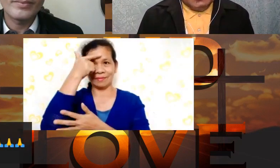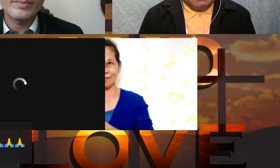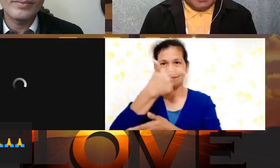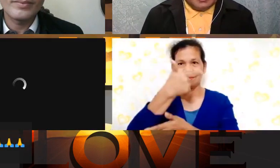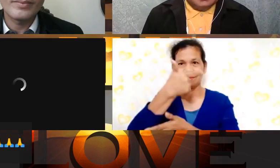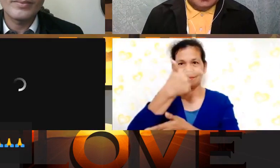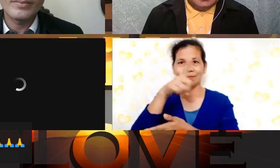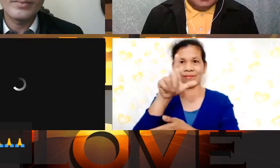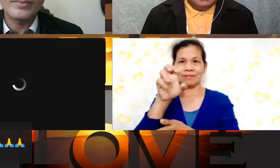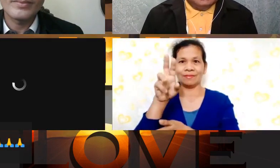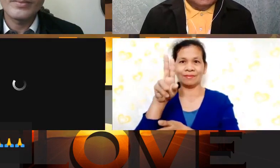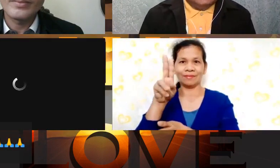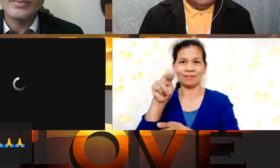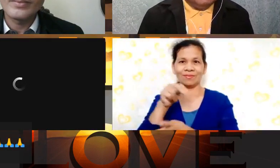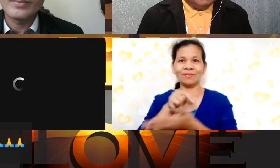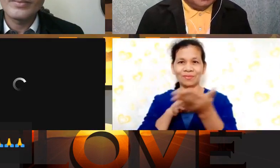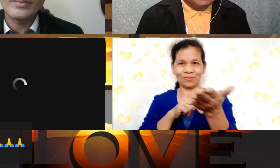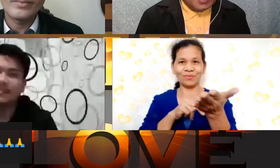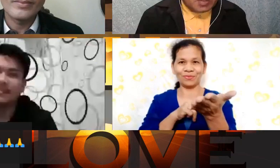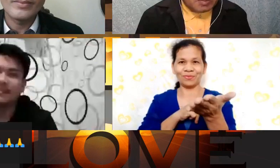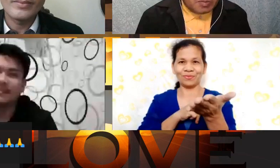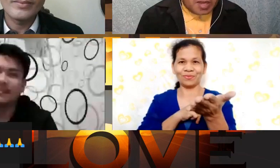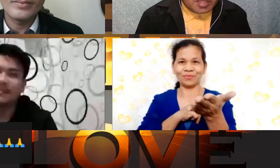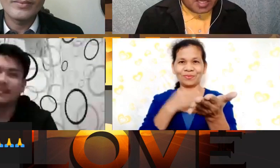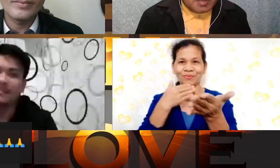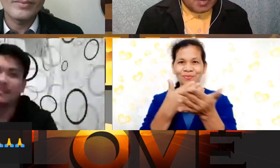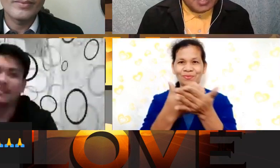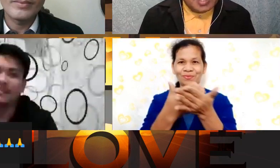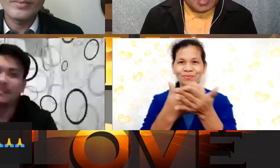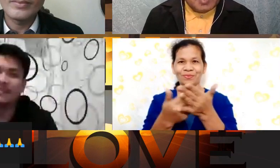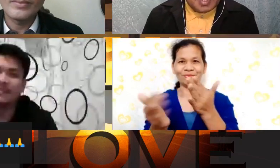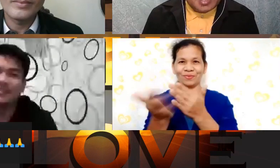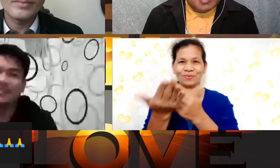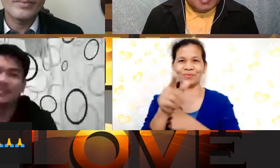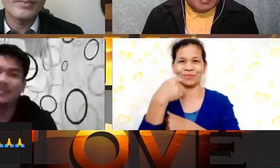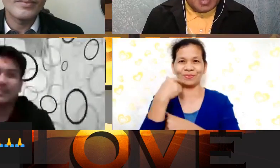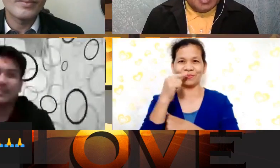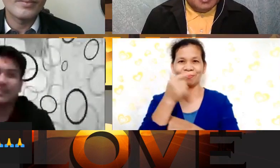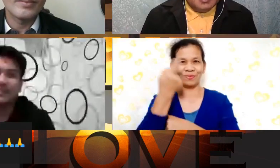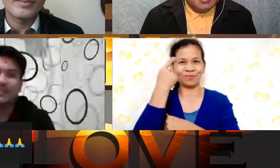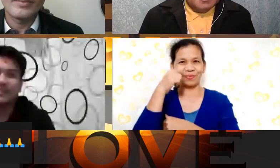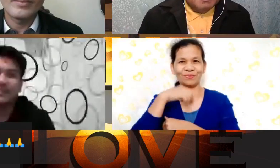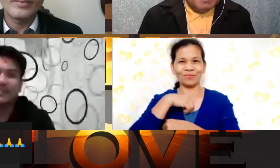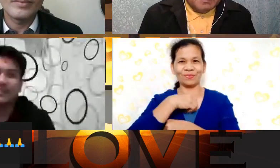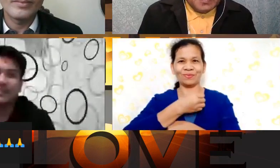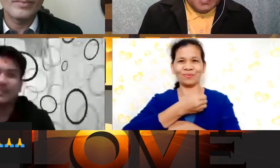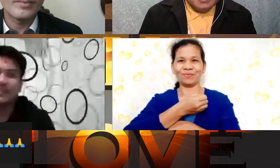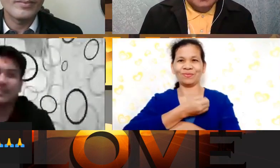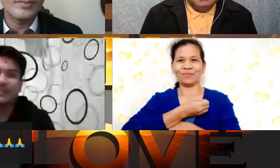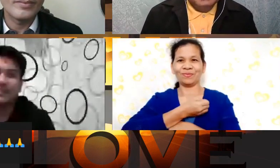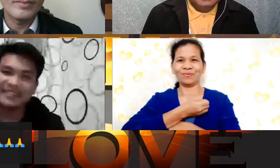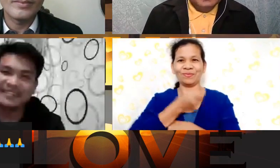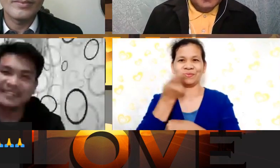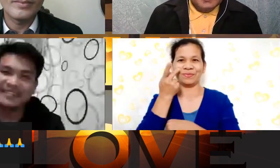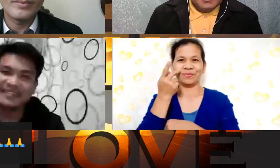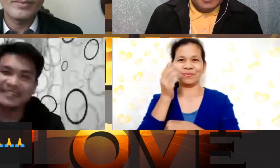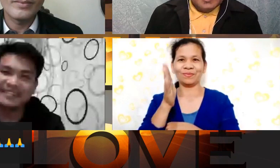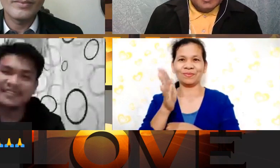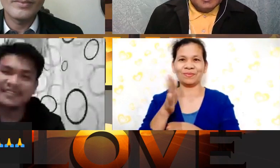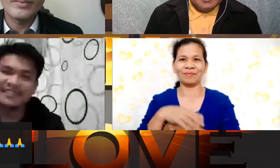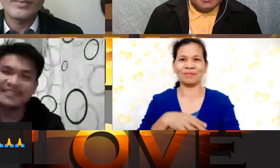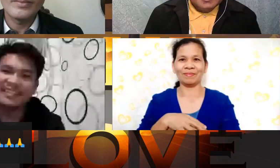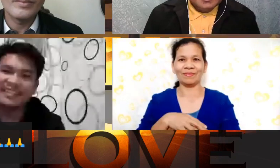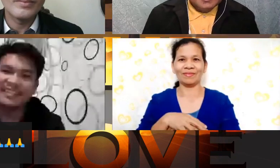Marso. Brother Glenn, good morning sa iyo. Bumati kang muli sa ating mga taga-subaybay. Ano nga